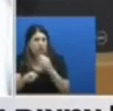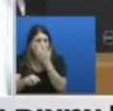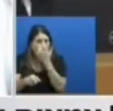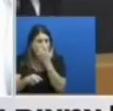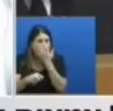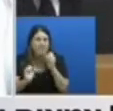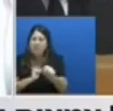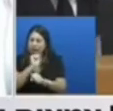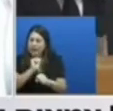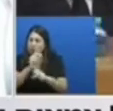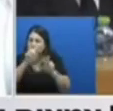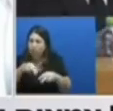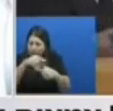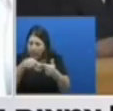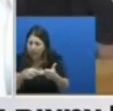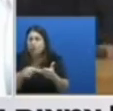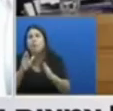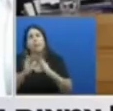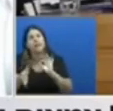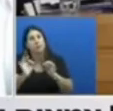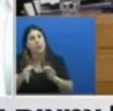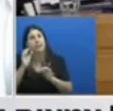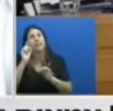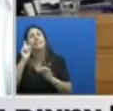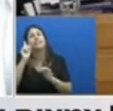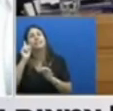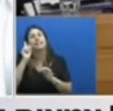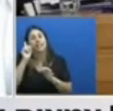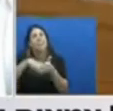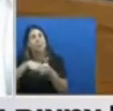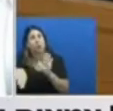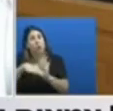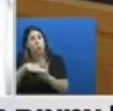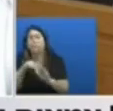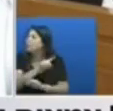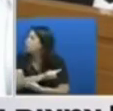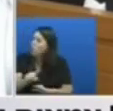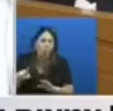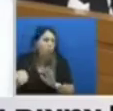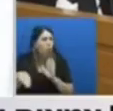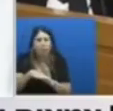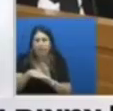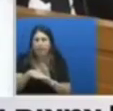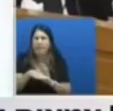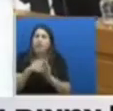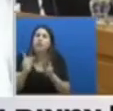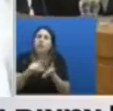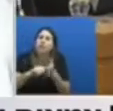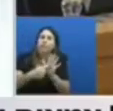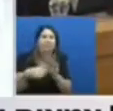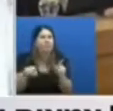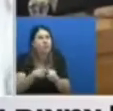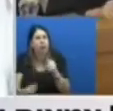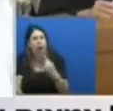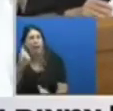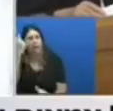לסמוך על כך שבית המשפט לא יפגע בהתרת המדינה שלי כמדינה יהודית ודמוקרטית כי עד עכשיו בית המשפט העליון דווקא עשה את זה בת